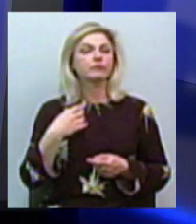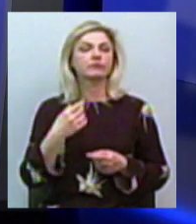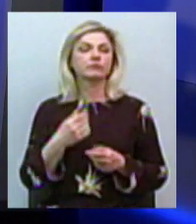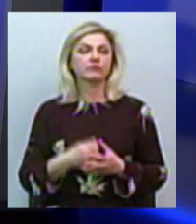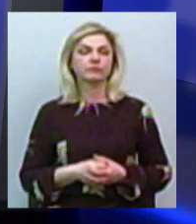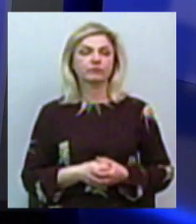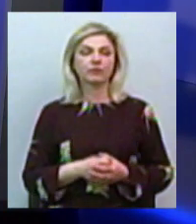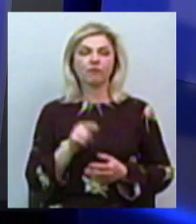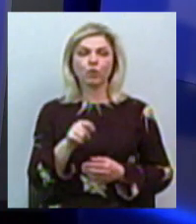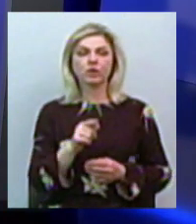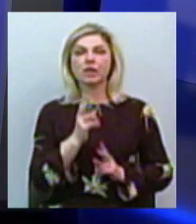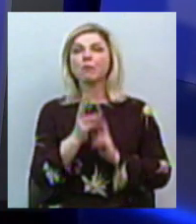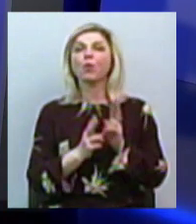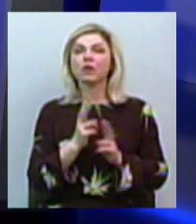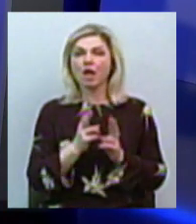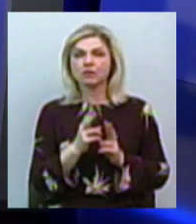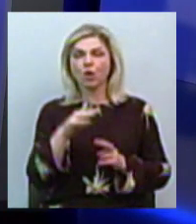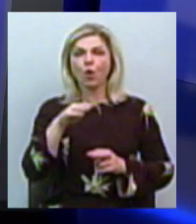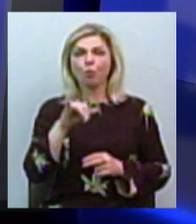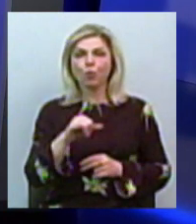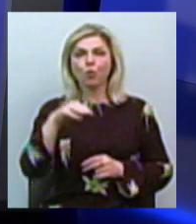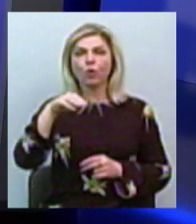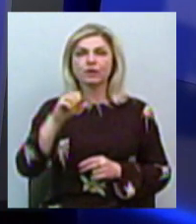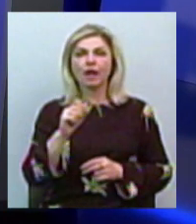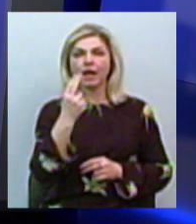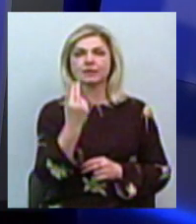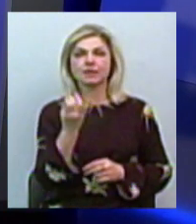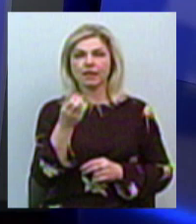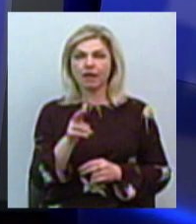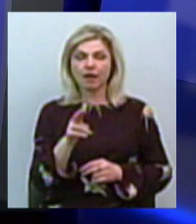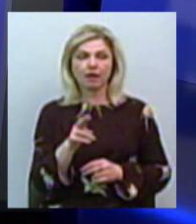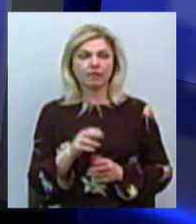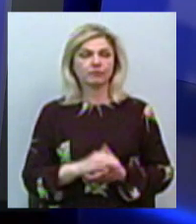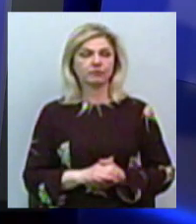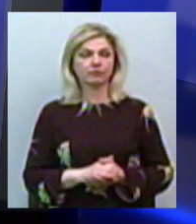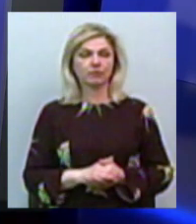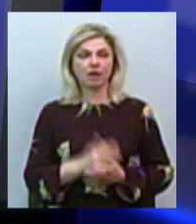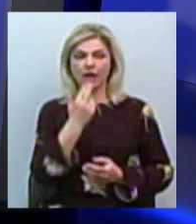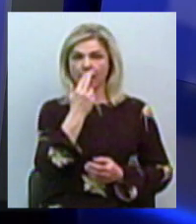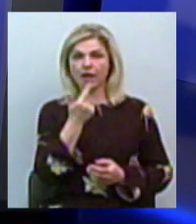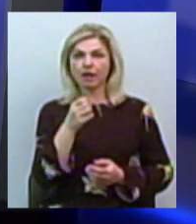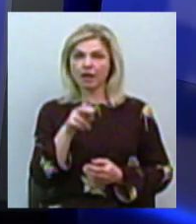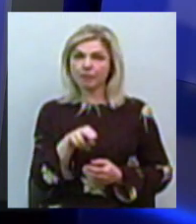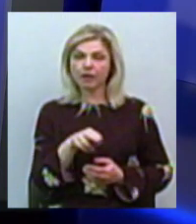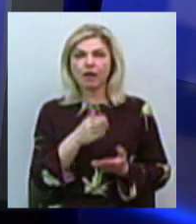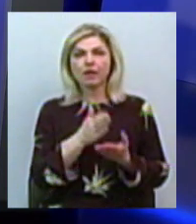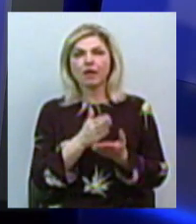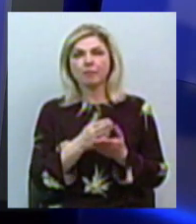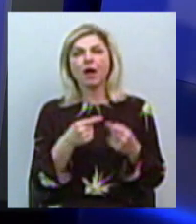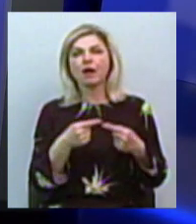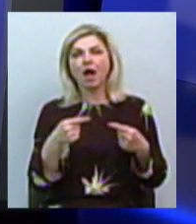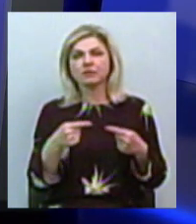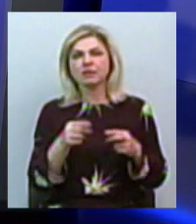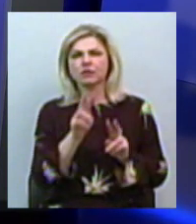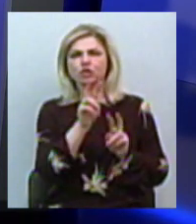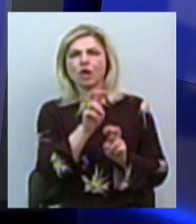зазнає мутації, і, тобто, грипи, вони, грип, він має різні штами